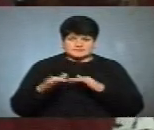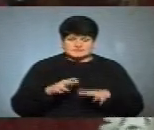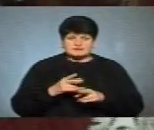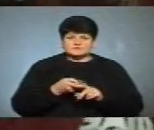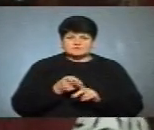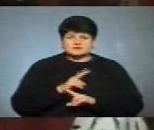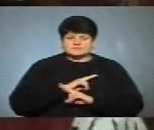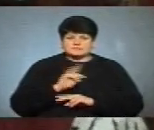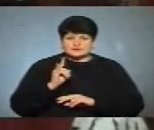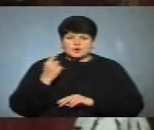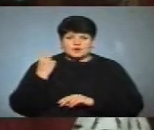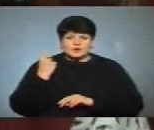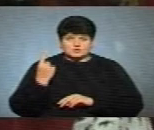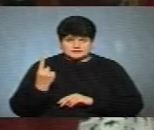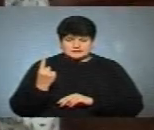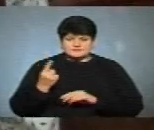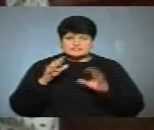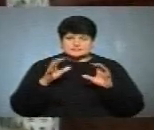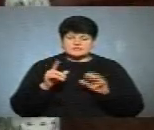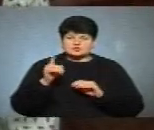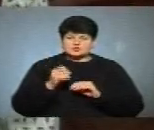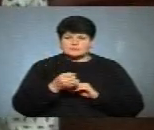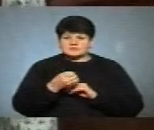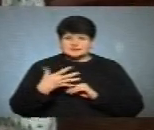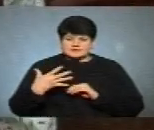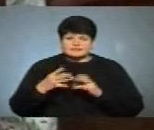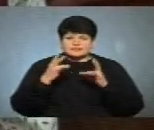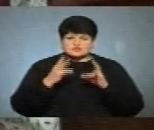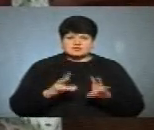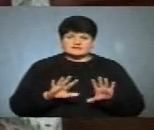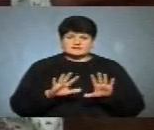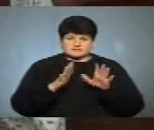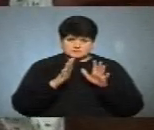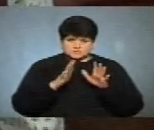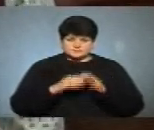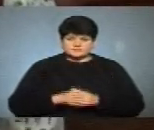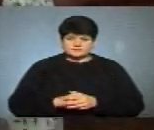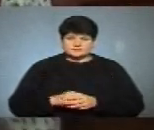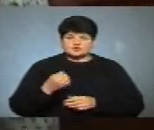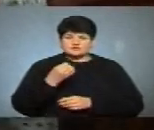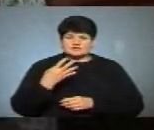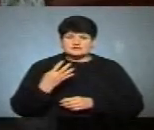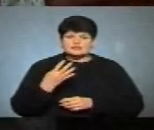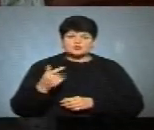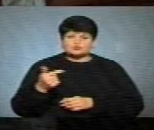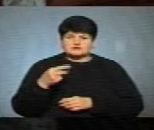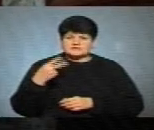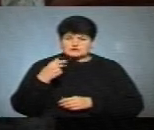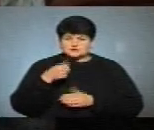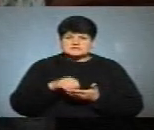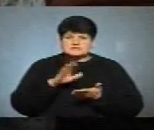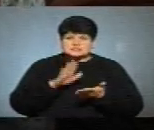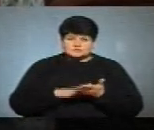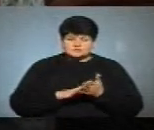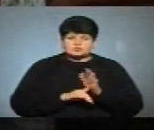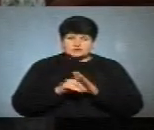смерть дитини. Одне із них за статтею 115 – нещасний випадок. 14 грудня 2020 року зареєстровано